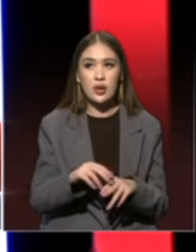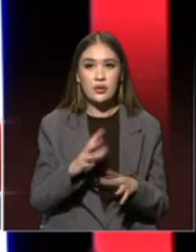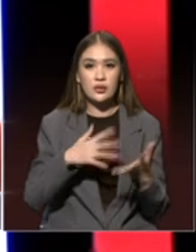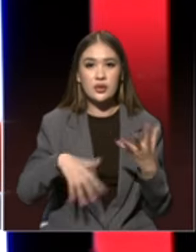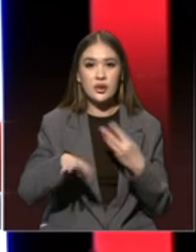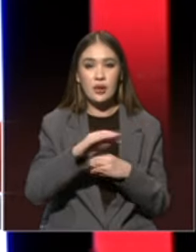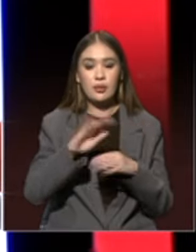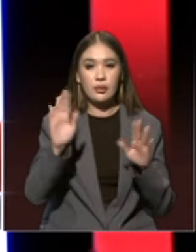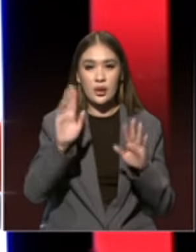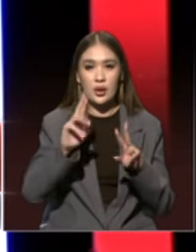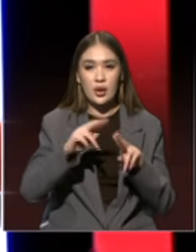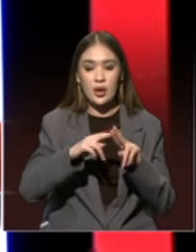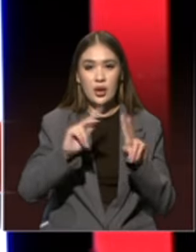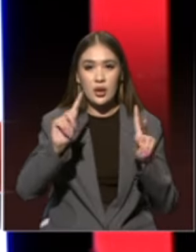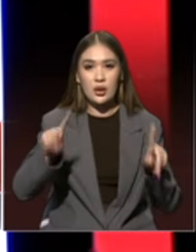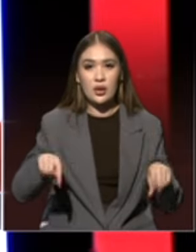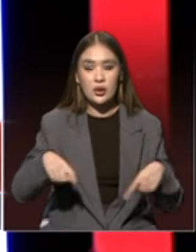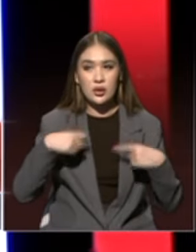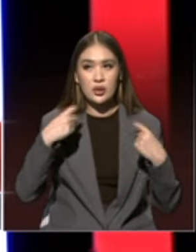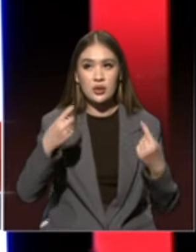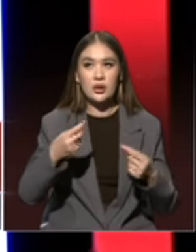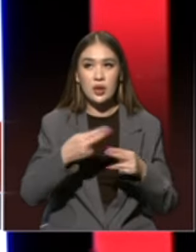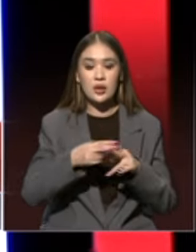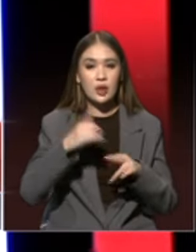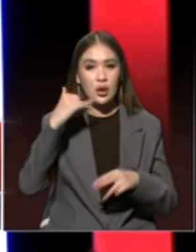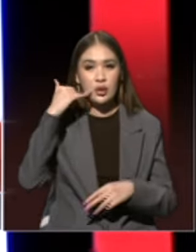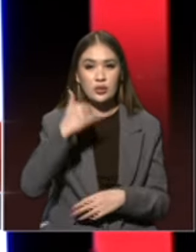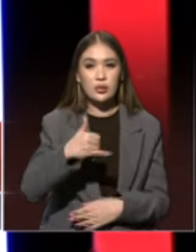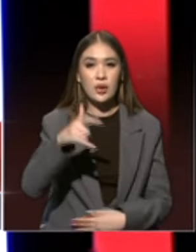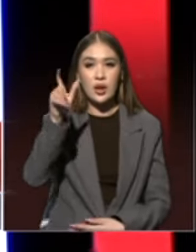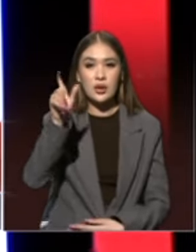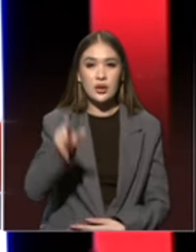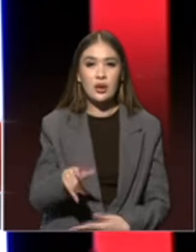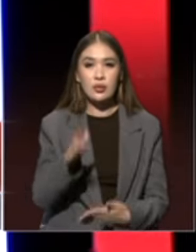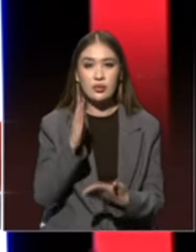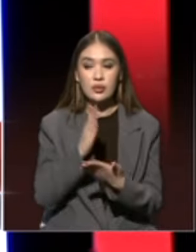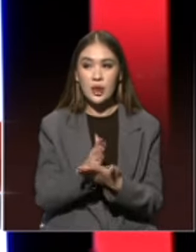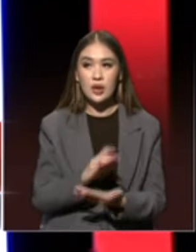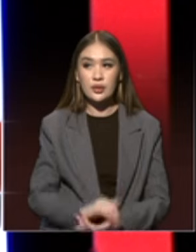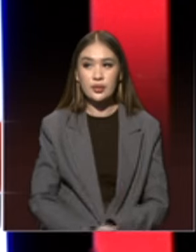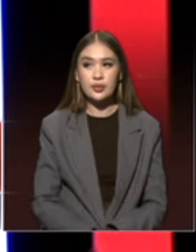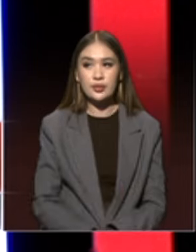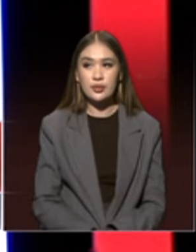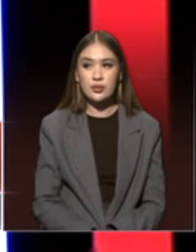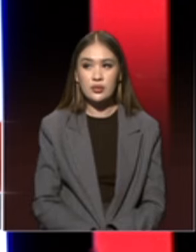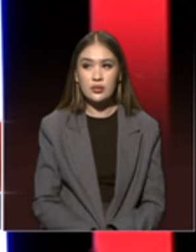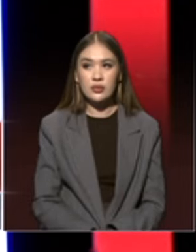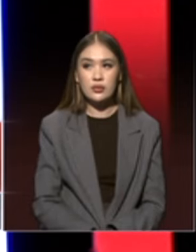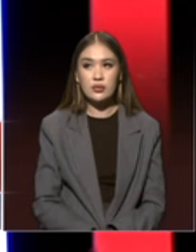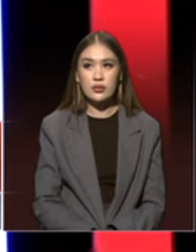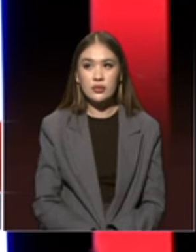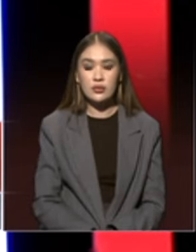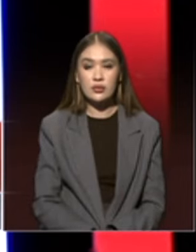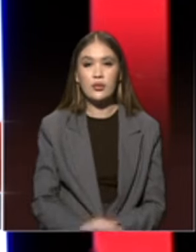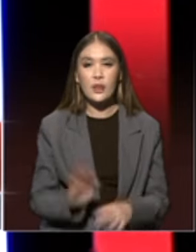енді азаматтардың бірлігінің арқасы. Бізге қоңырау шалған көрерменіміз бар екен, байланысқа шығарсақ, саламатсыз ба?